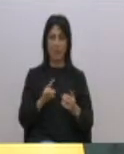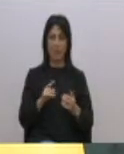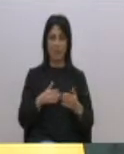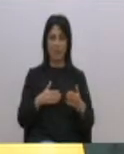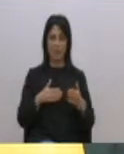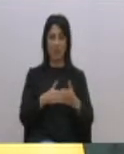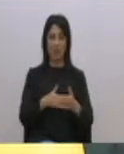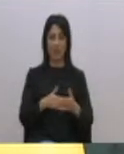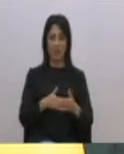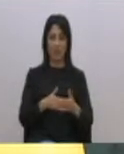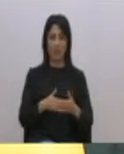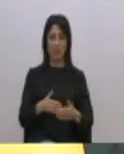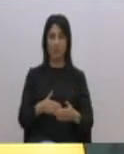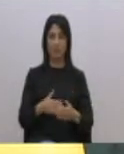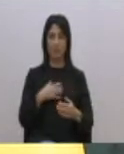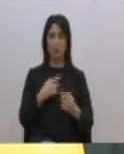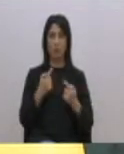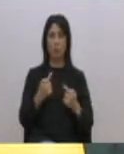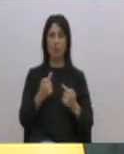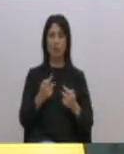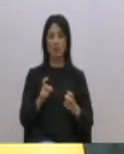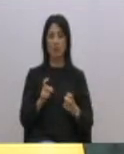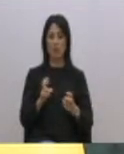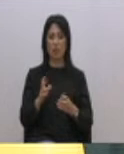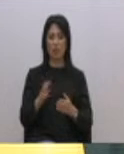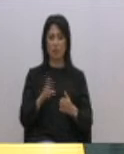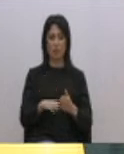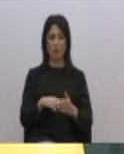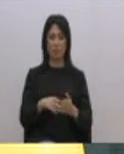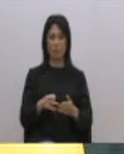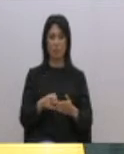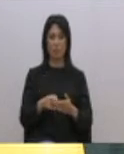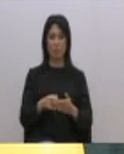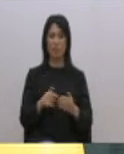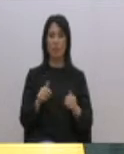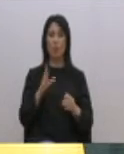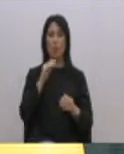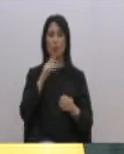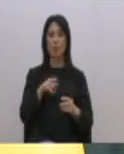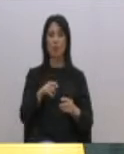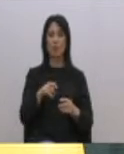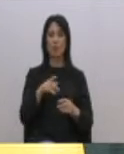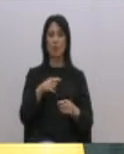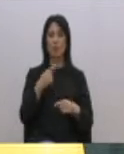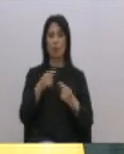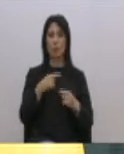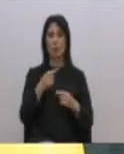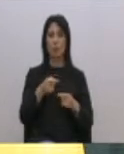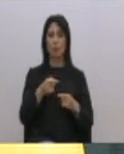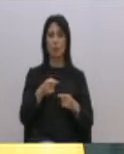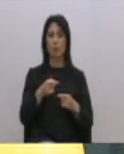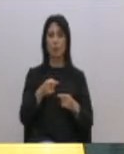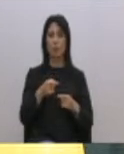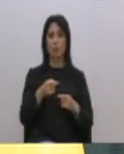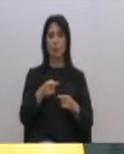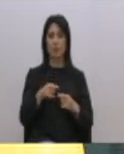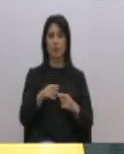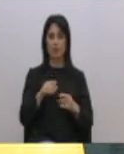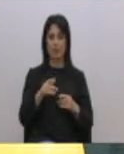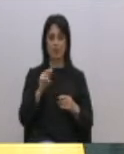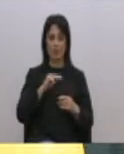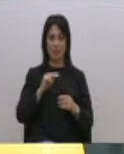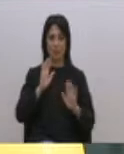ვაწყდებით უნიშნელო კოლიზიას, როდესაც საუბარი არის საფრთხეობო